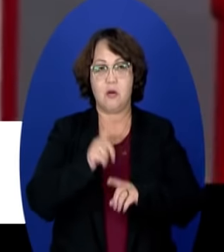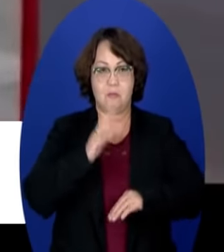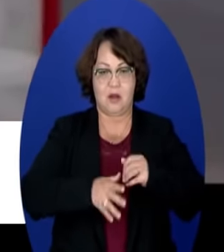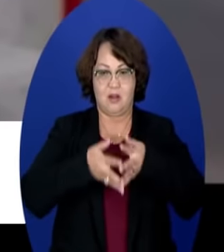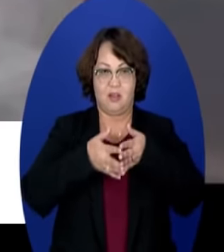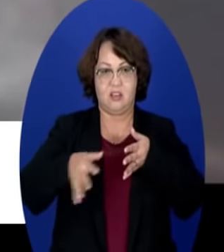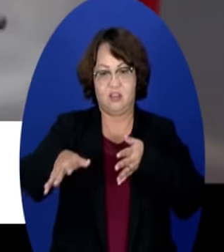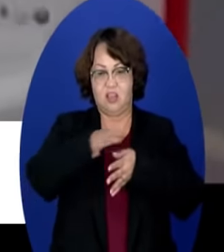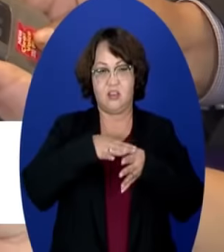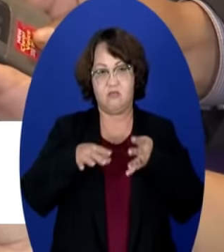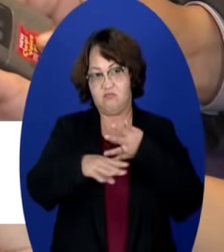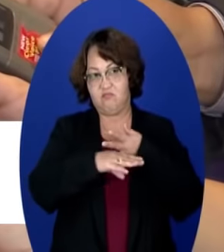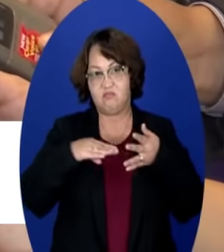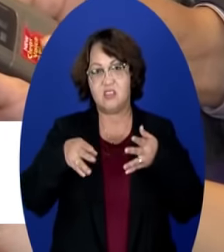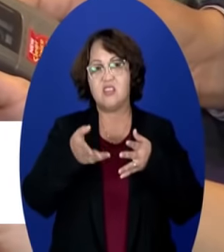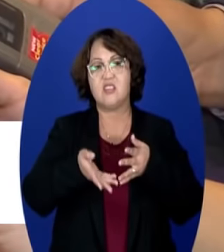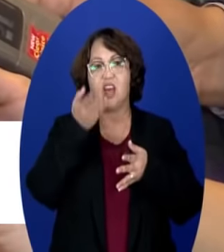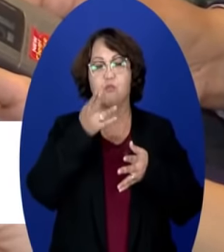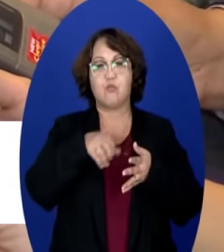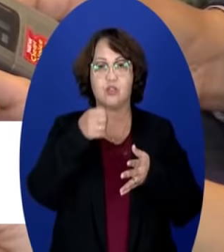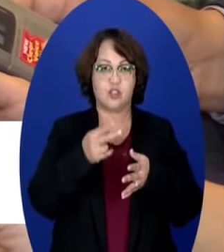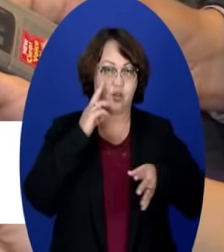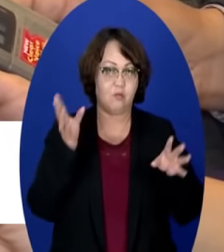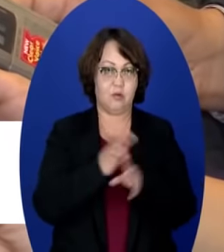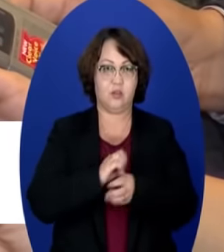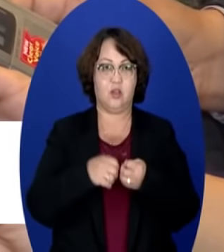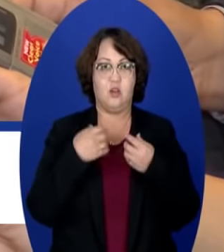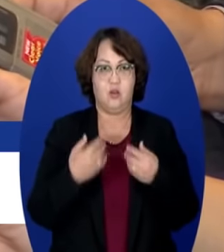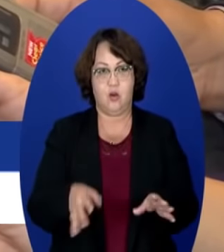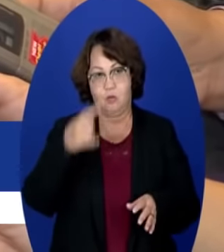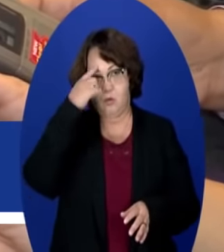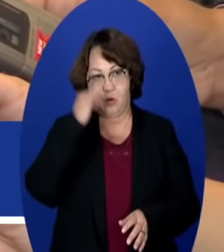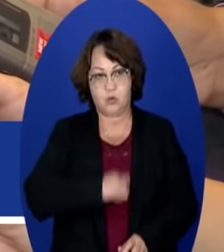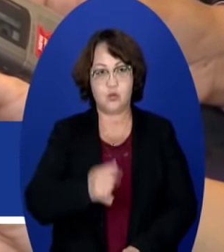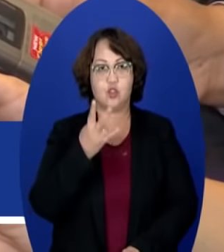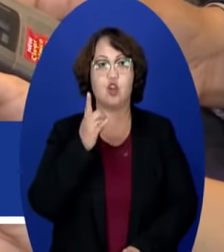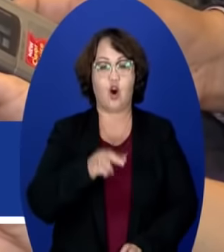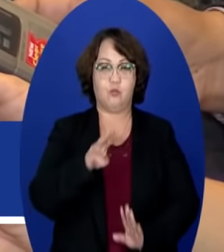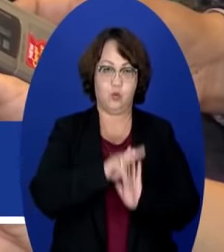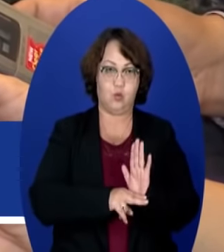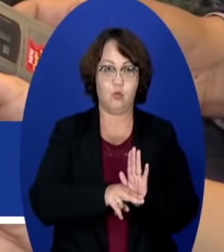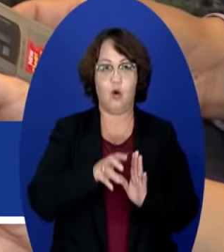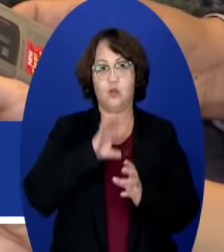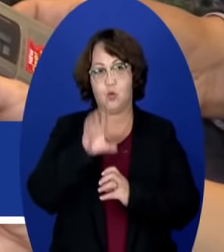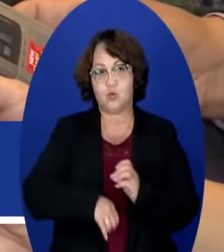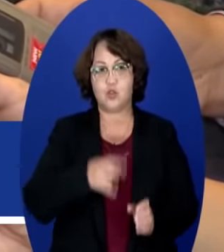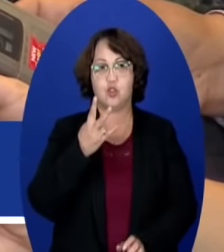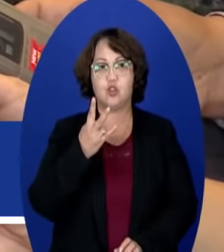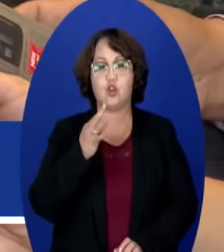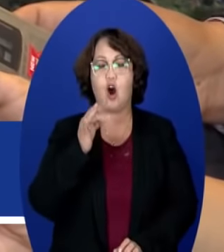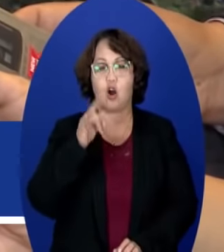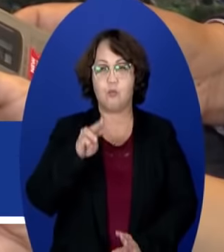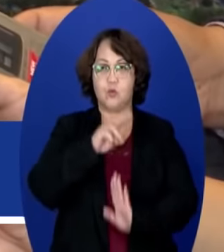эхэлсэн юм а. Цаашд барилга хөсөлтийн ажил маань Монголын норм дүрм, олон улсын норм дүрм маань энэ хоёр маань яаж зохицож явах юм бэ